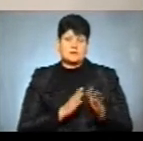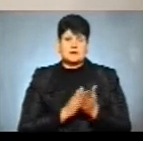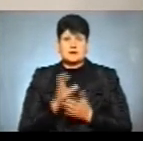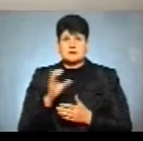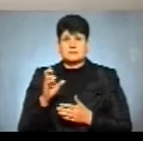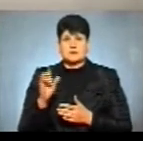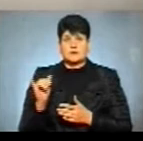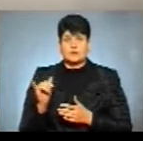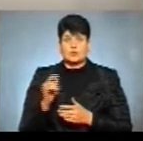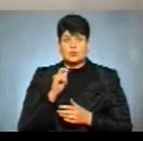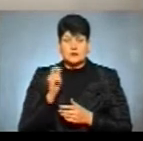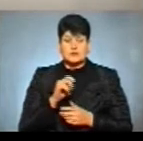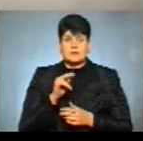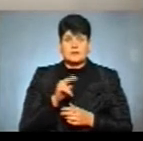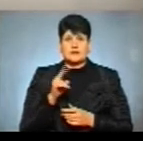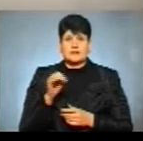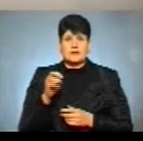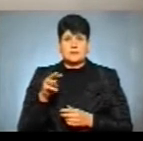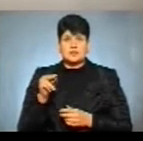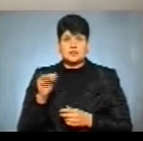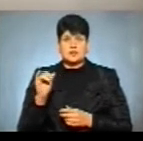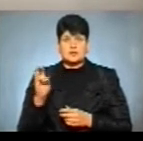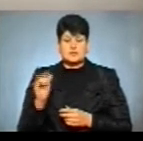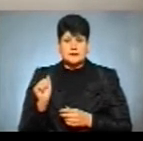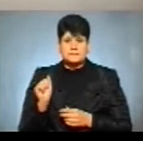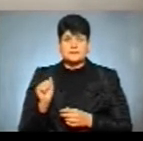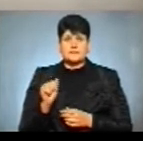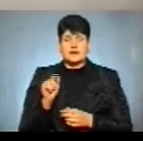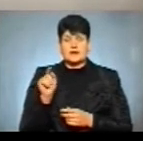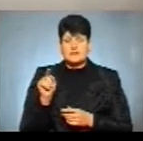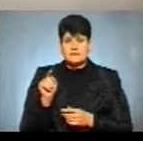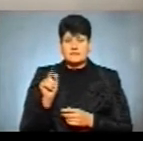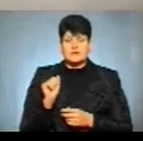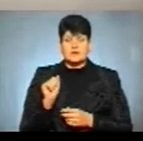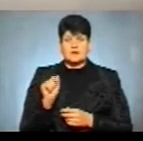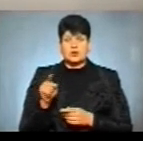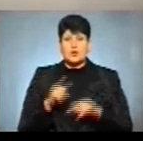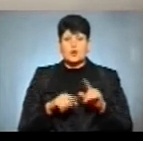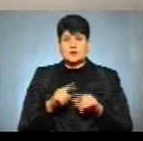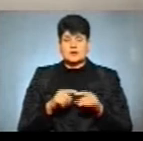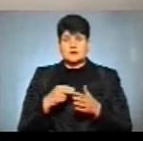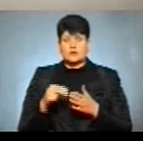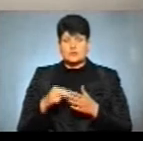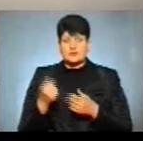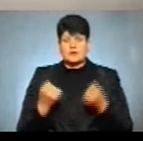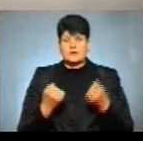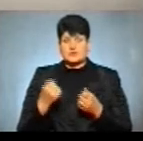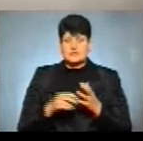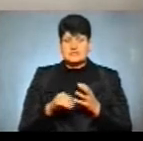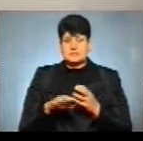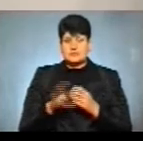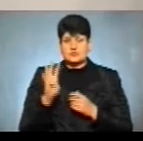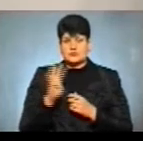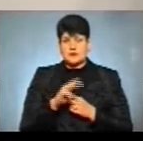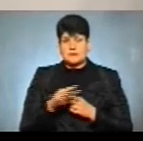Служби безпеки України Павло Демчина. І за версією слідства, він та його родина придбали автівок та земельних ділянок